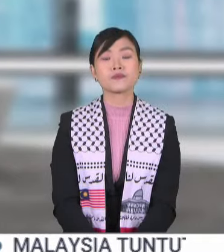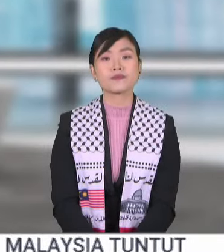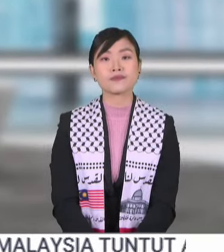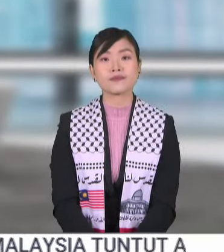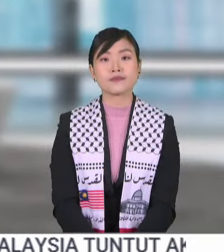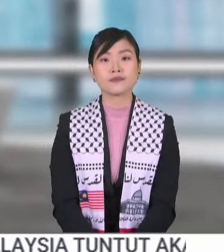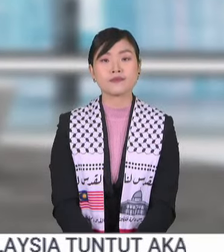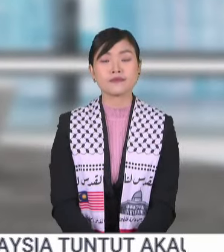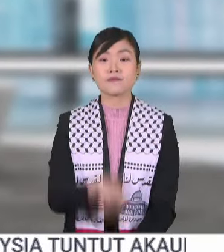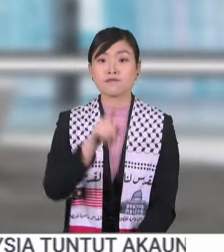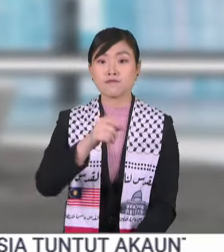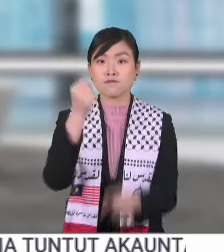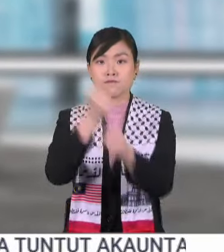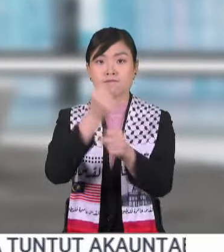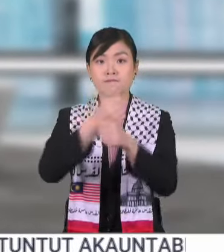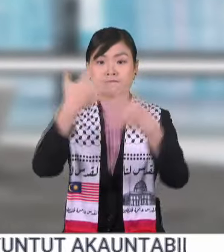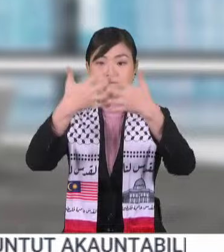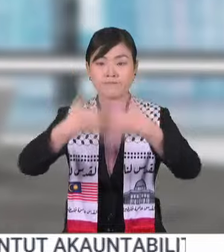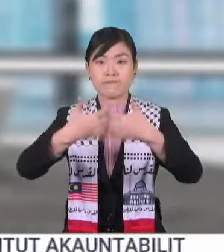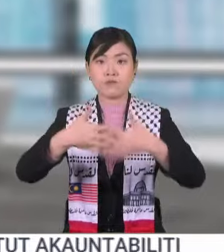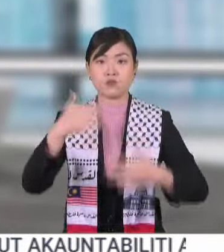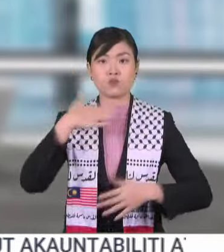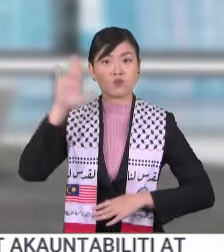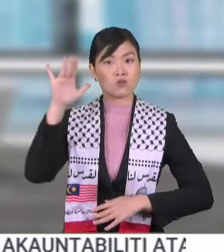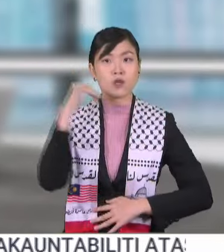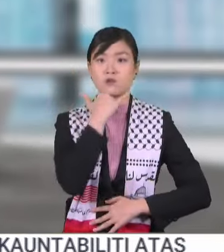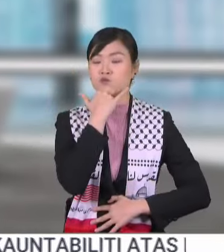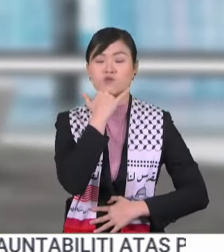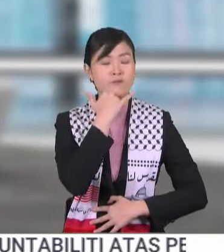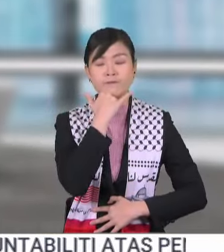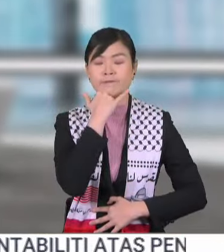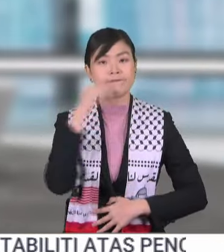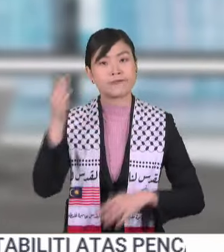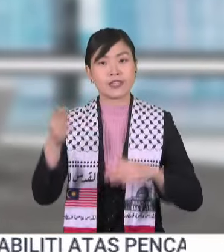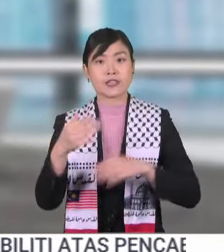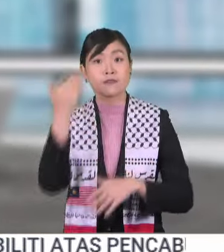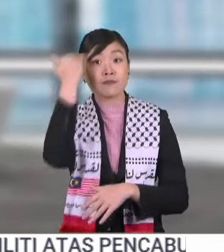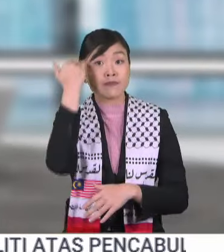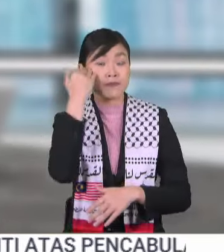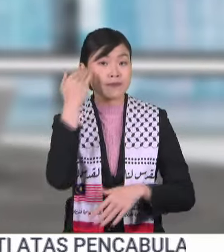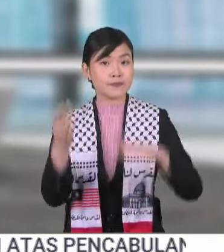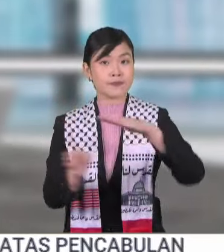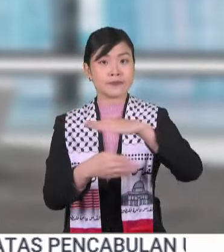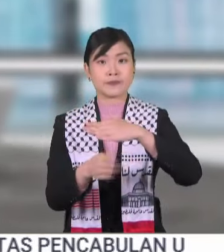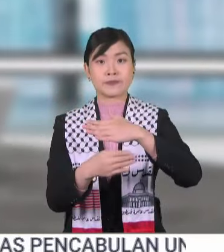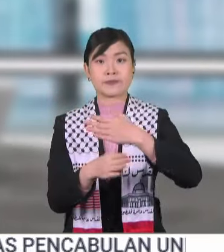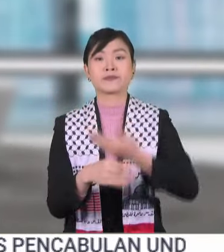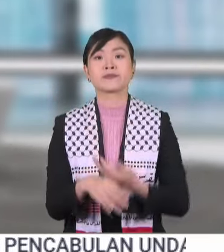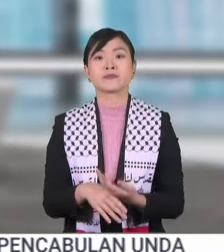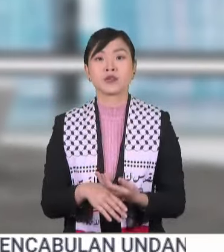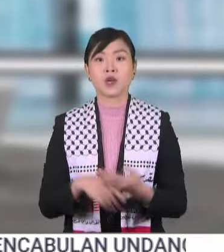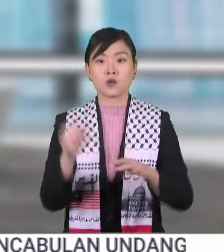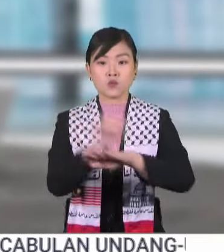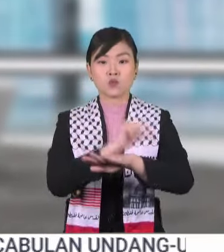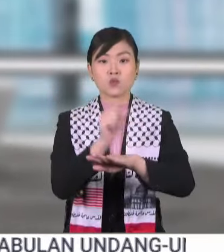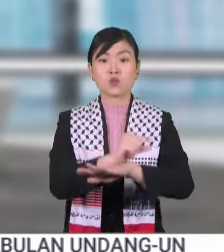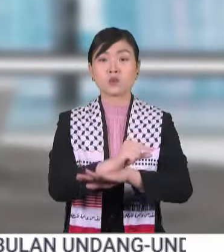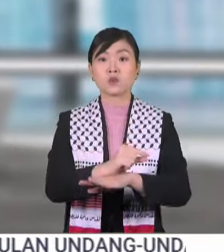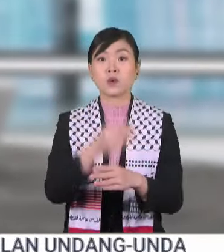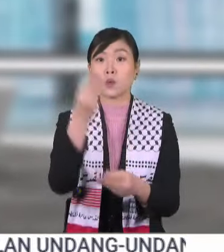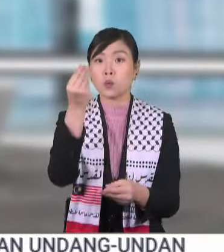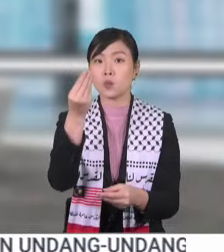siasatan seorang pekerja kilang mengaku tidak bersalah di Mahkamah sesyen batwus atas pertuduhan menggunakan Wang palsu